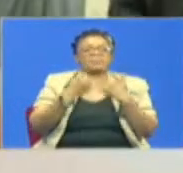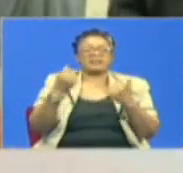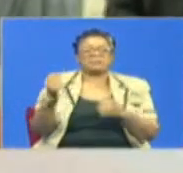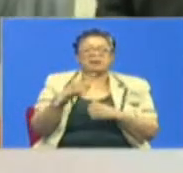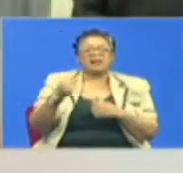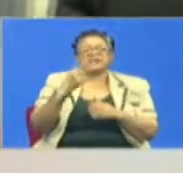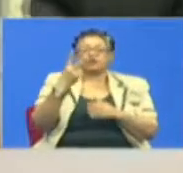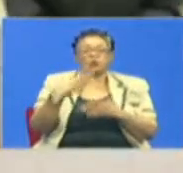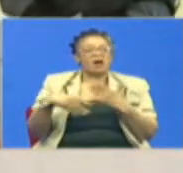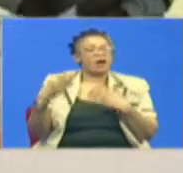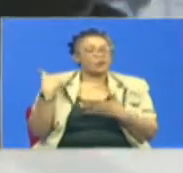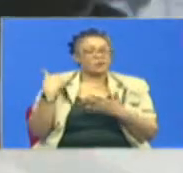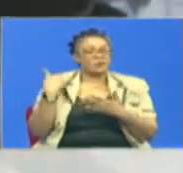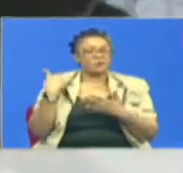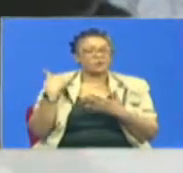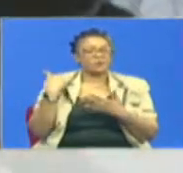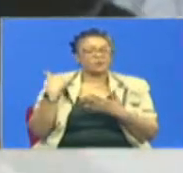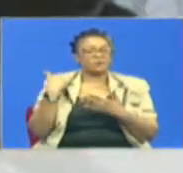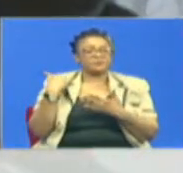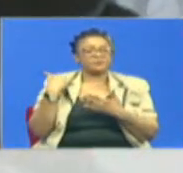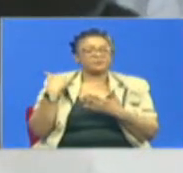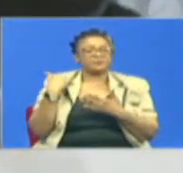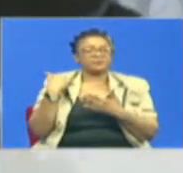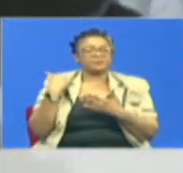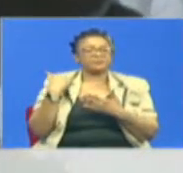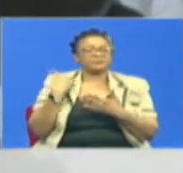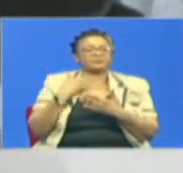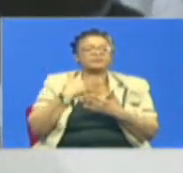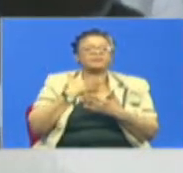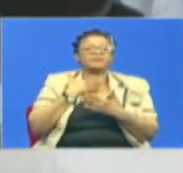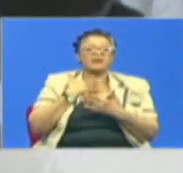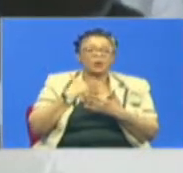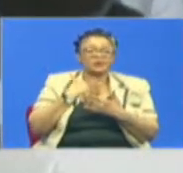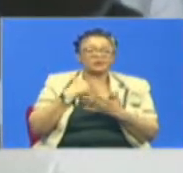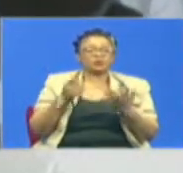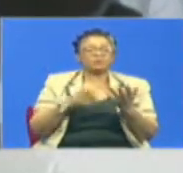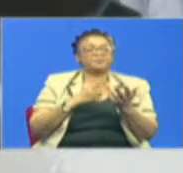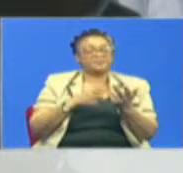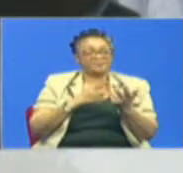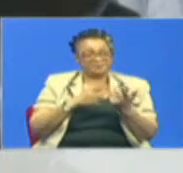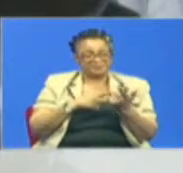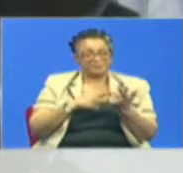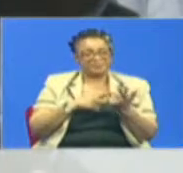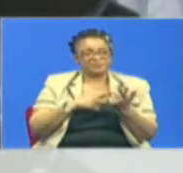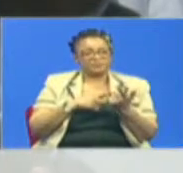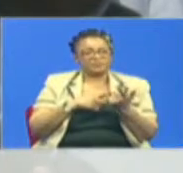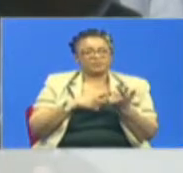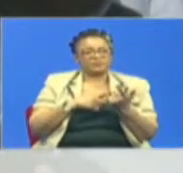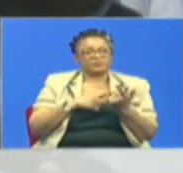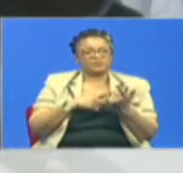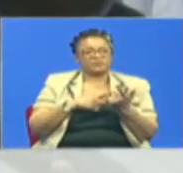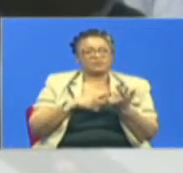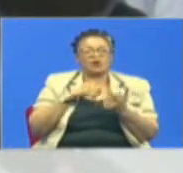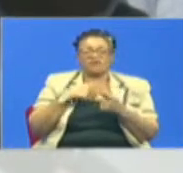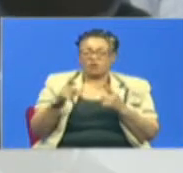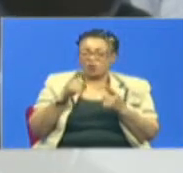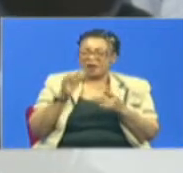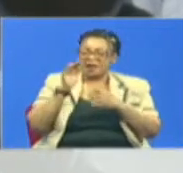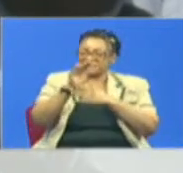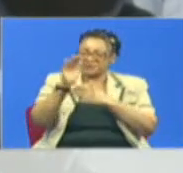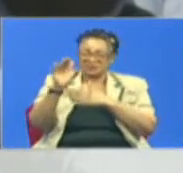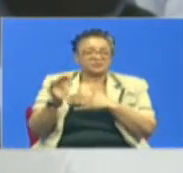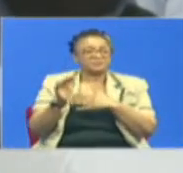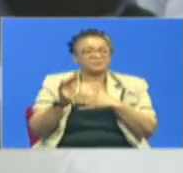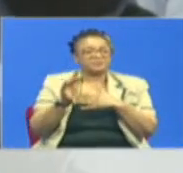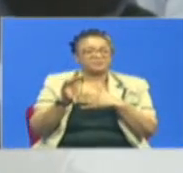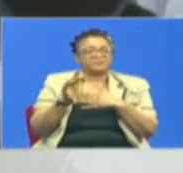miwili iliyopita, ningetaka kufanya count kwa ile mwelekezo inaitwa roll call. Kwa hivyo